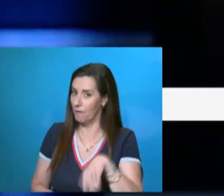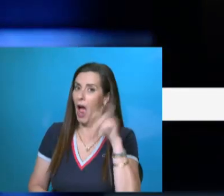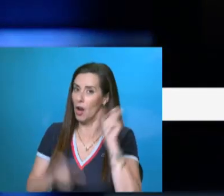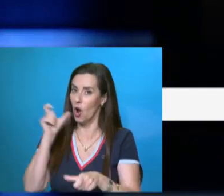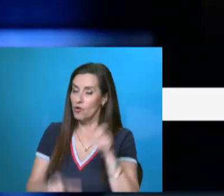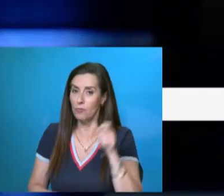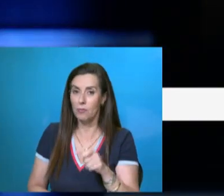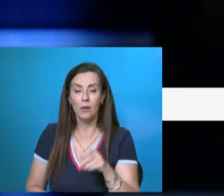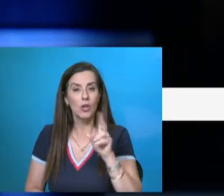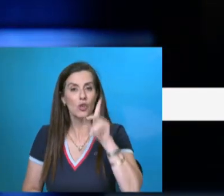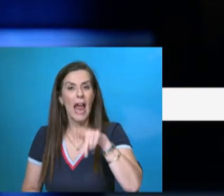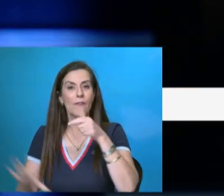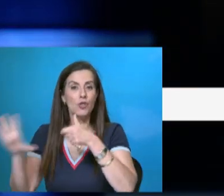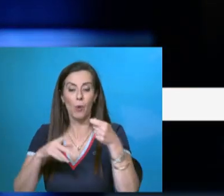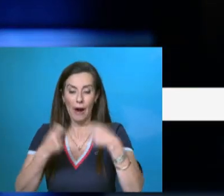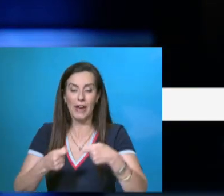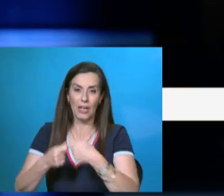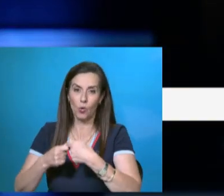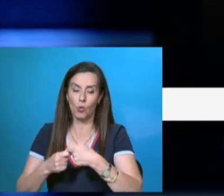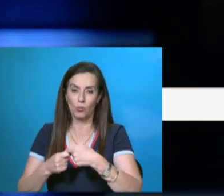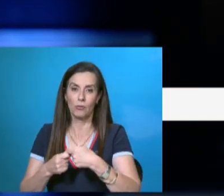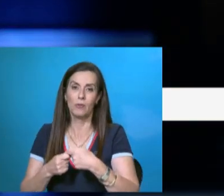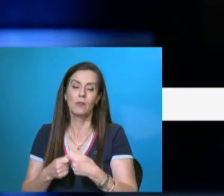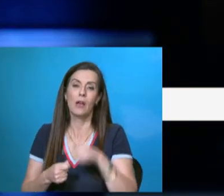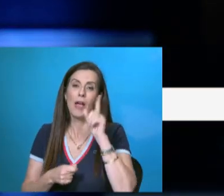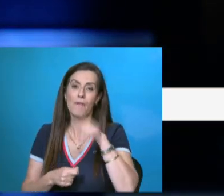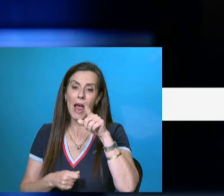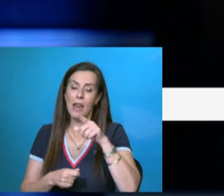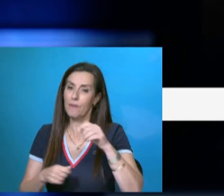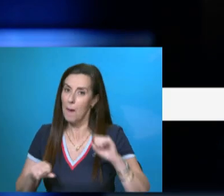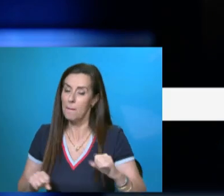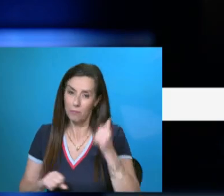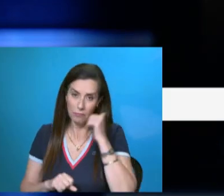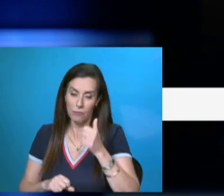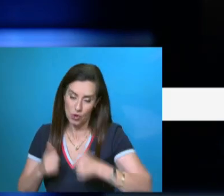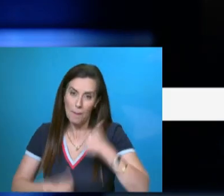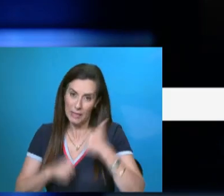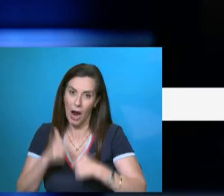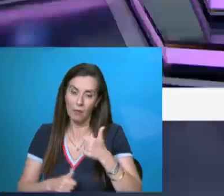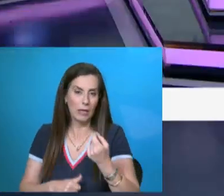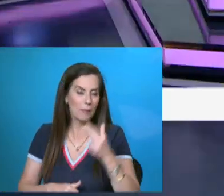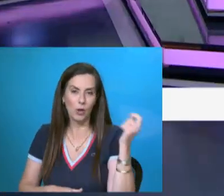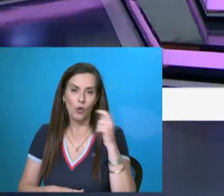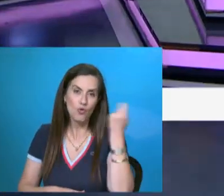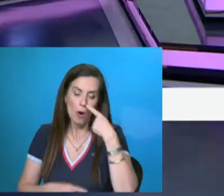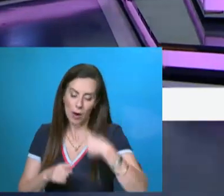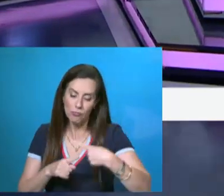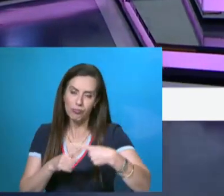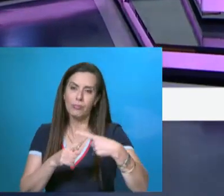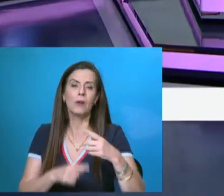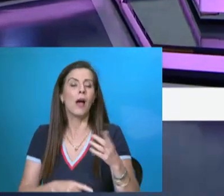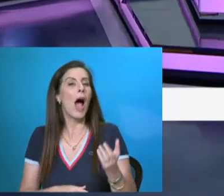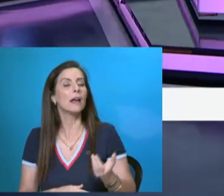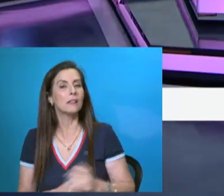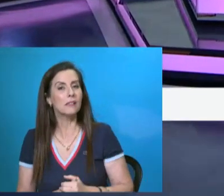יש 1,600 חברי התאחדות, ו-1,000 רוכבים פעילים שמתחרים כמעט כל שבת. אוקיי, מילה אחרונה על